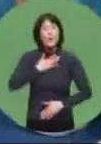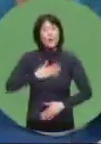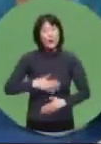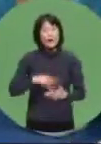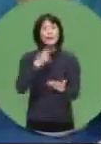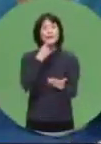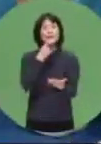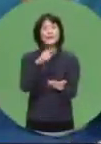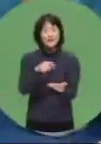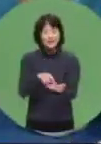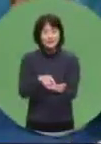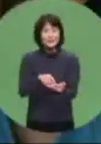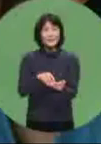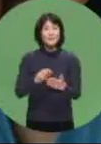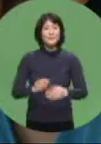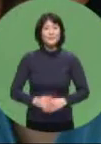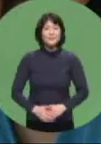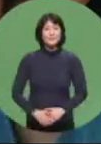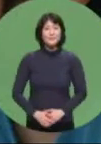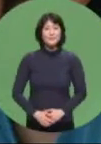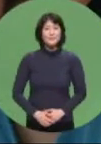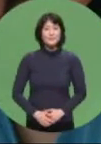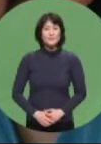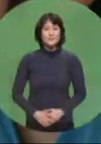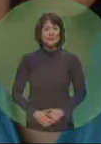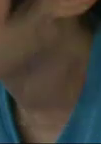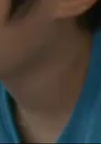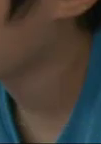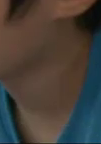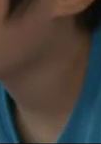ように、見た目に分かりやすくなっています。